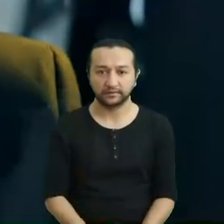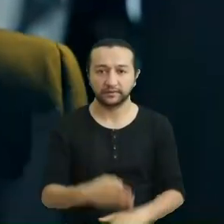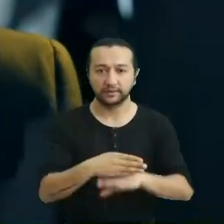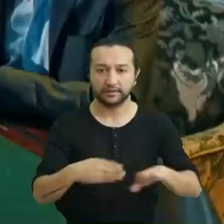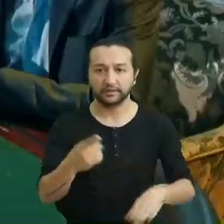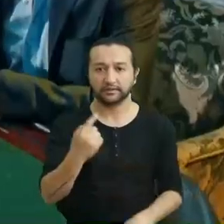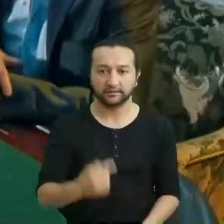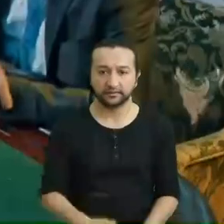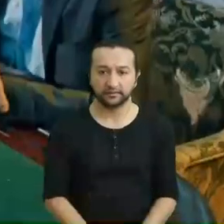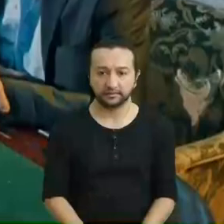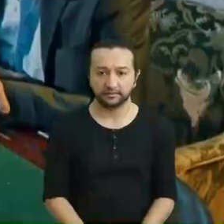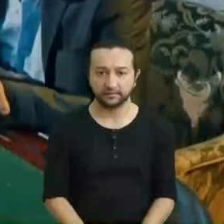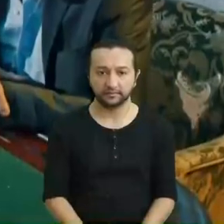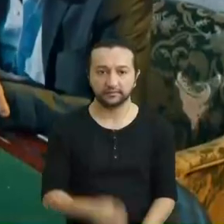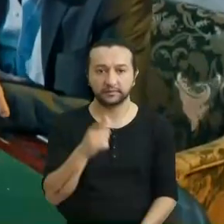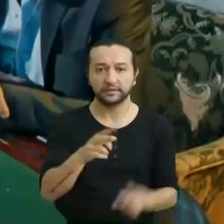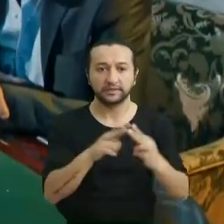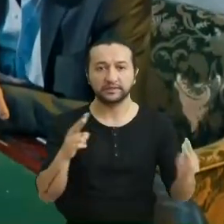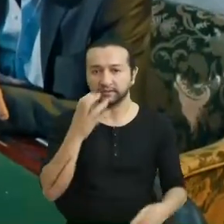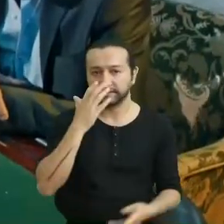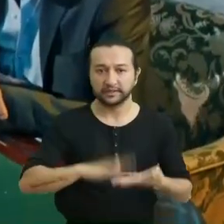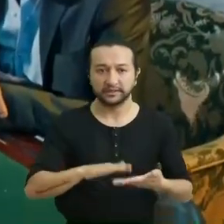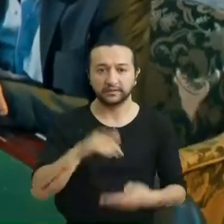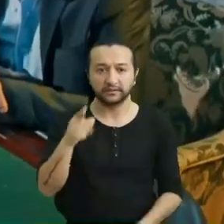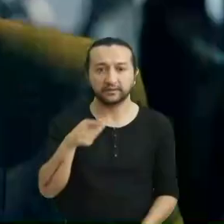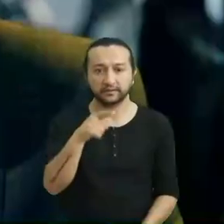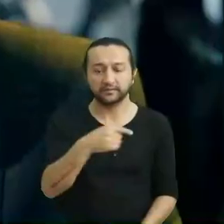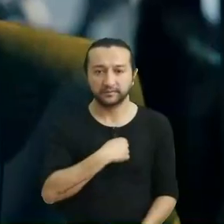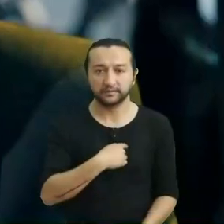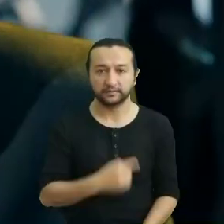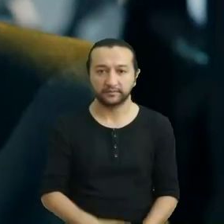Kart. Sıranı bekle arkadaşım. Buraya ver.